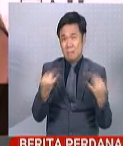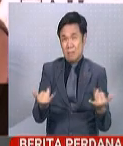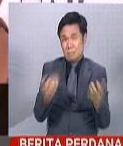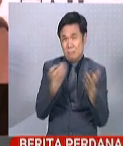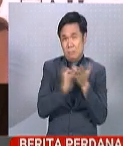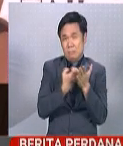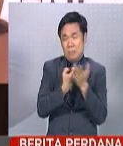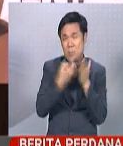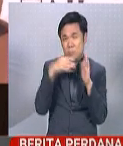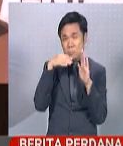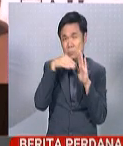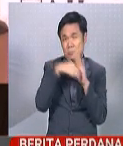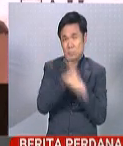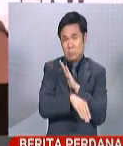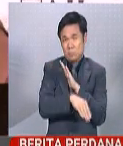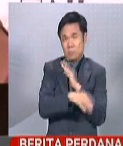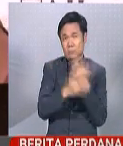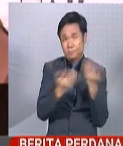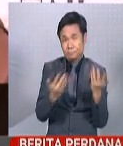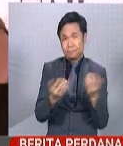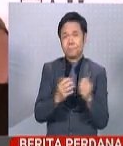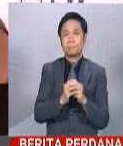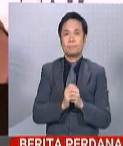kegawatan ini, dalam masa